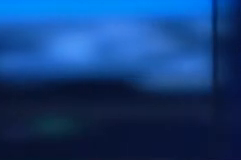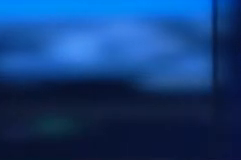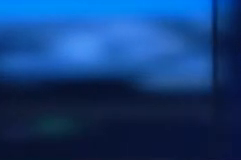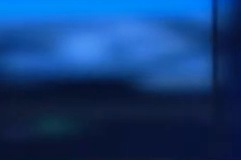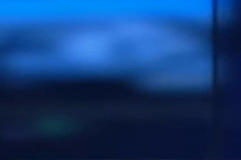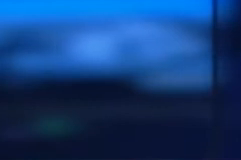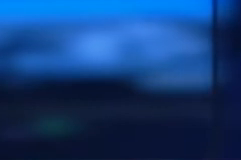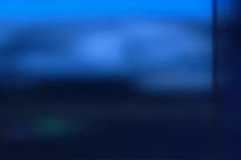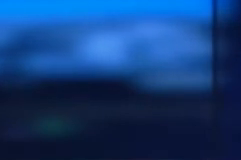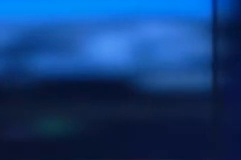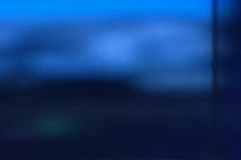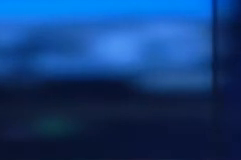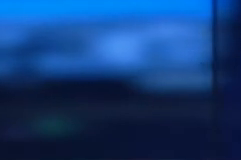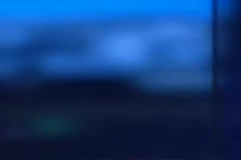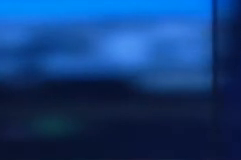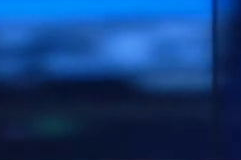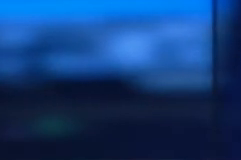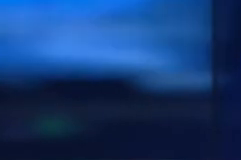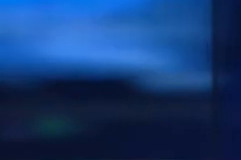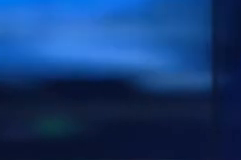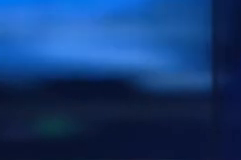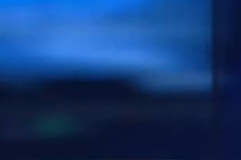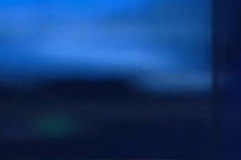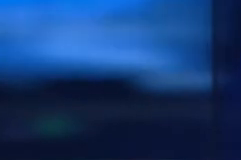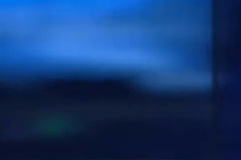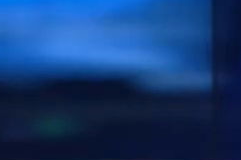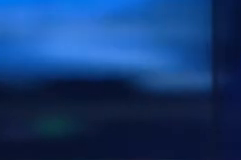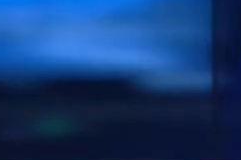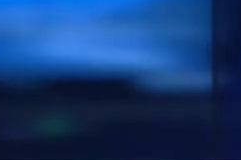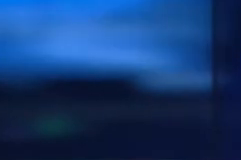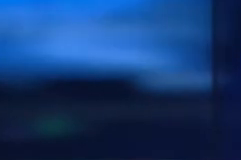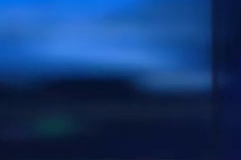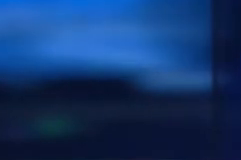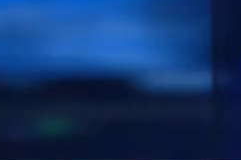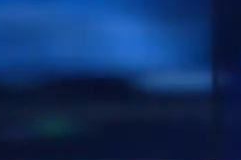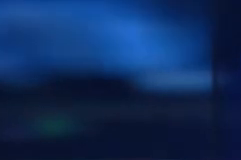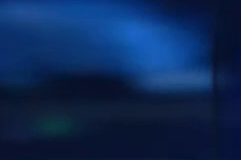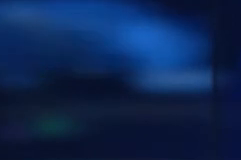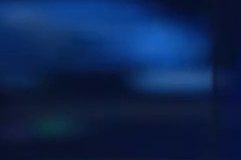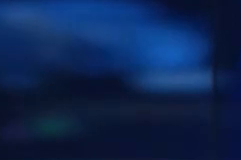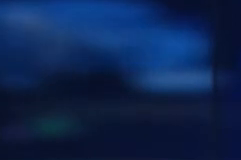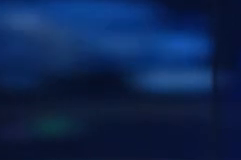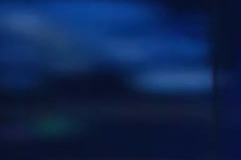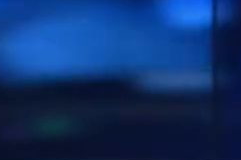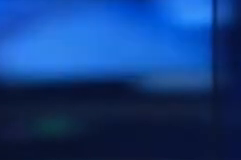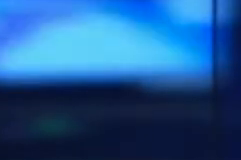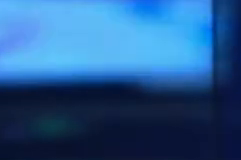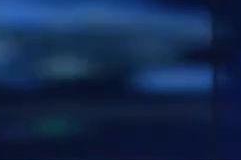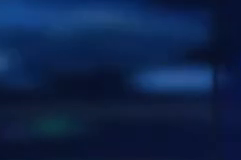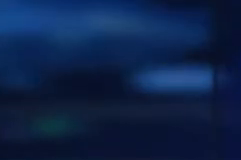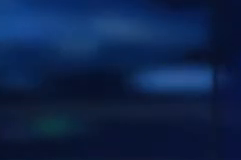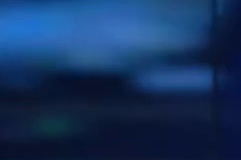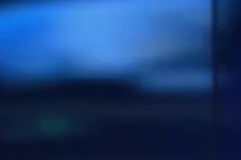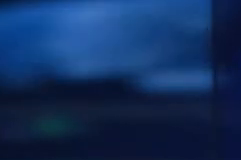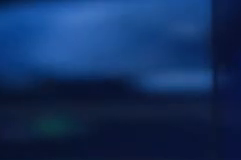وحول هذا الموضوع ينضم إلينا هاتفيا من تونس الأستاذ هيكل مكي القيادي في حركة الشعب بتونس. أستاذ هيكل، بعد